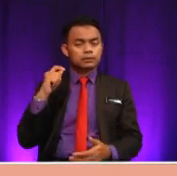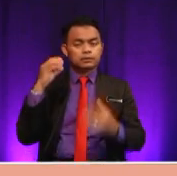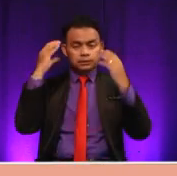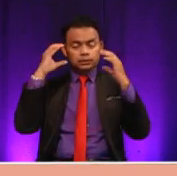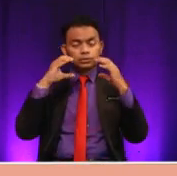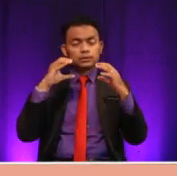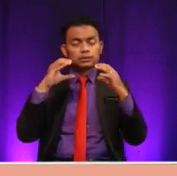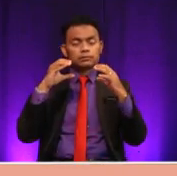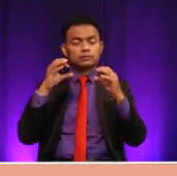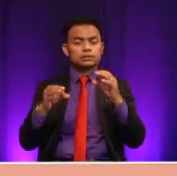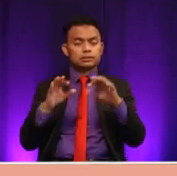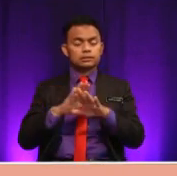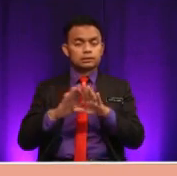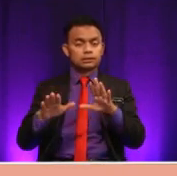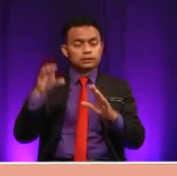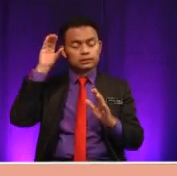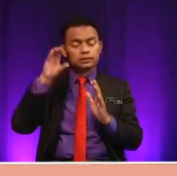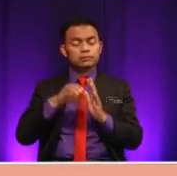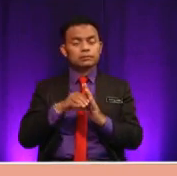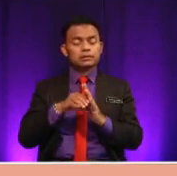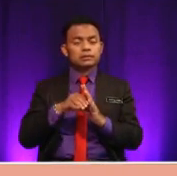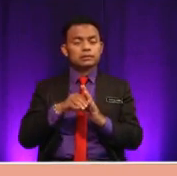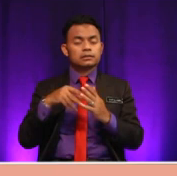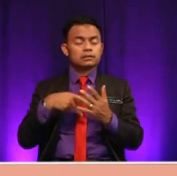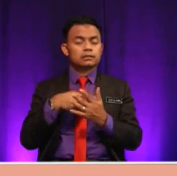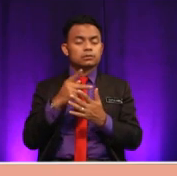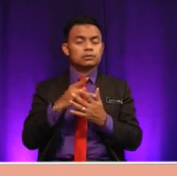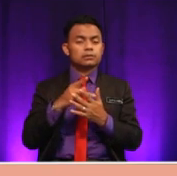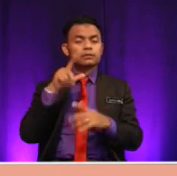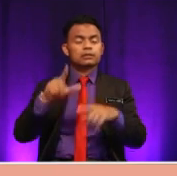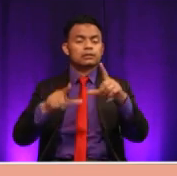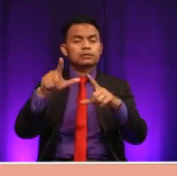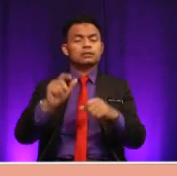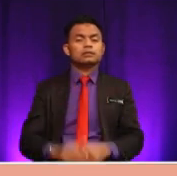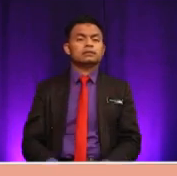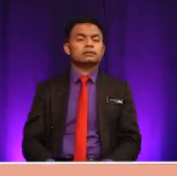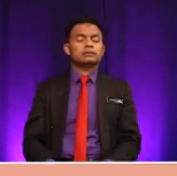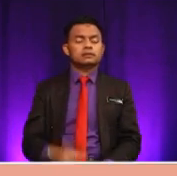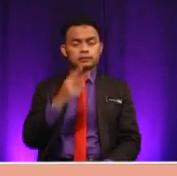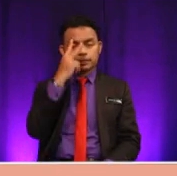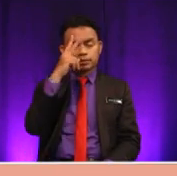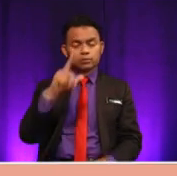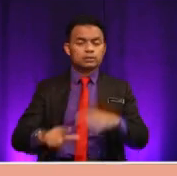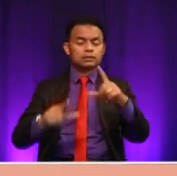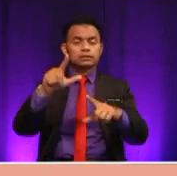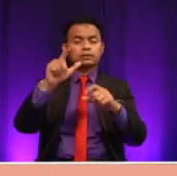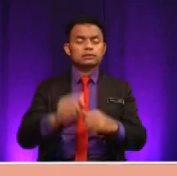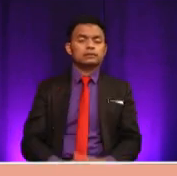keluar gambar aja sebab itu raja tengok juga presiden